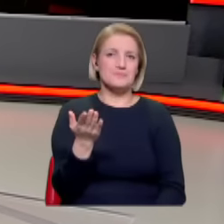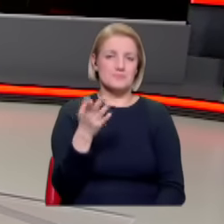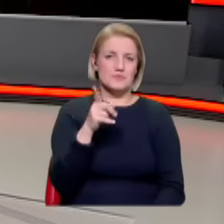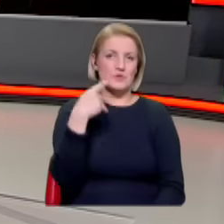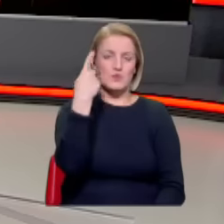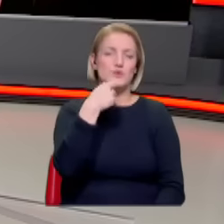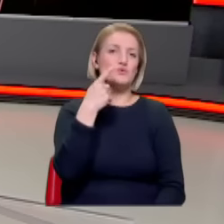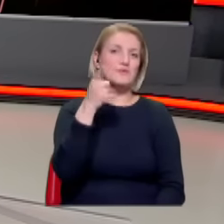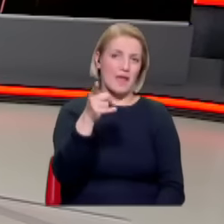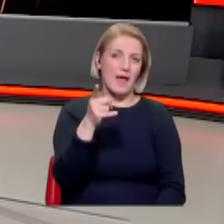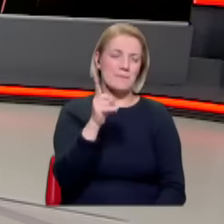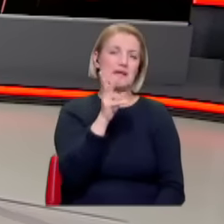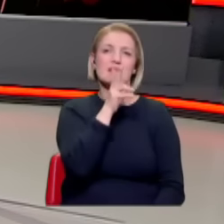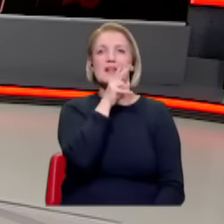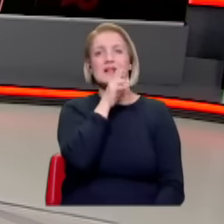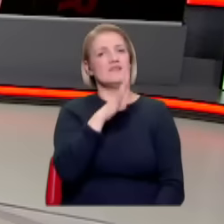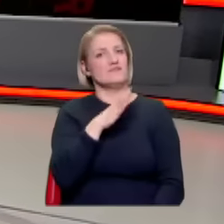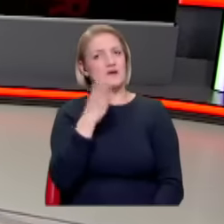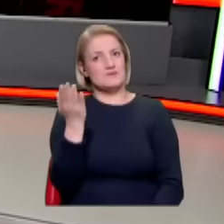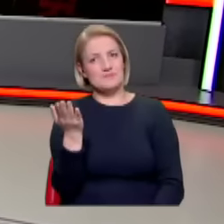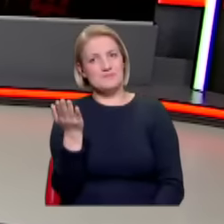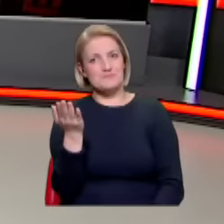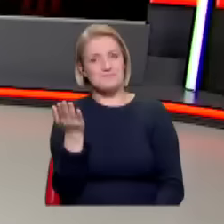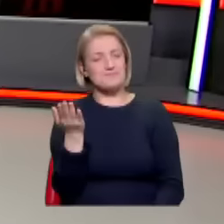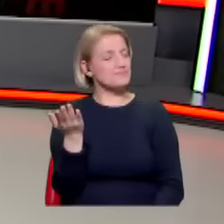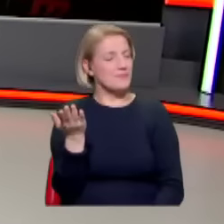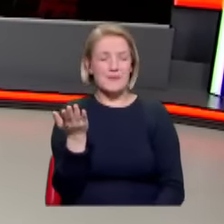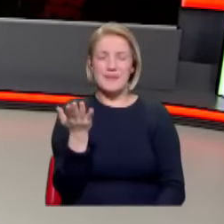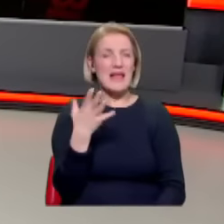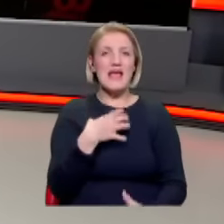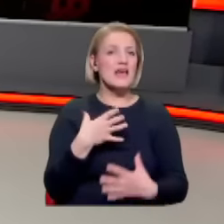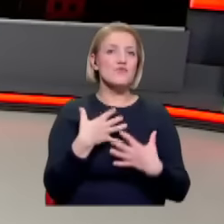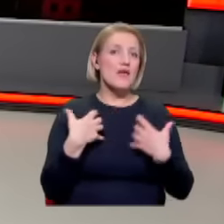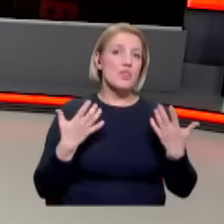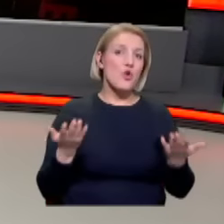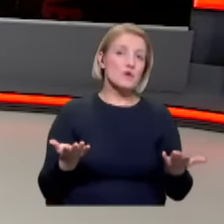Onun yüzünde ise bir tebessüm var. Neye güveniyor,